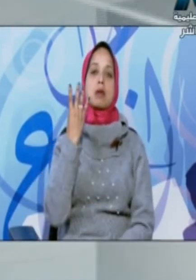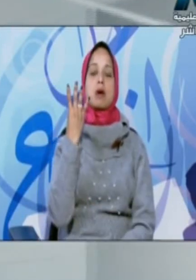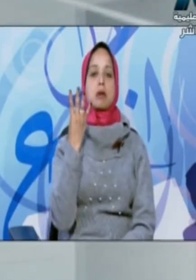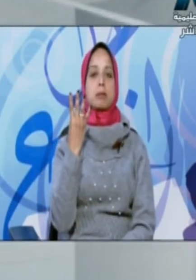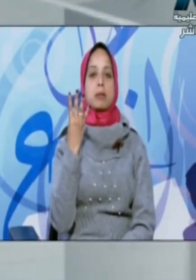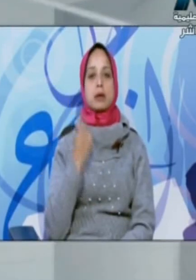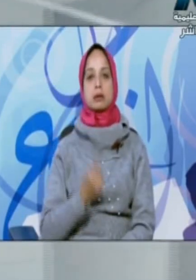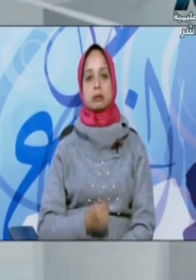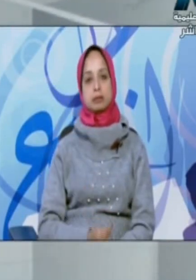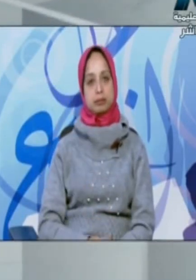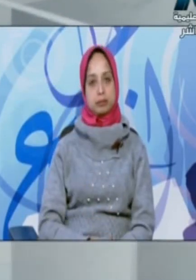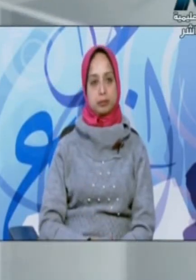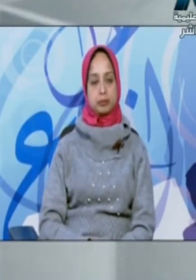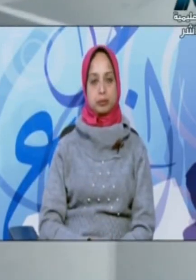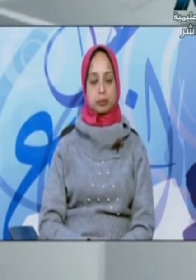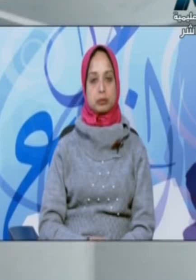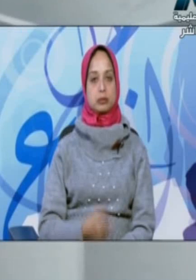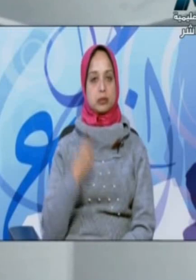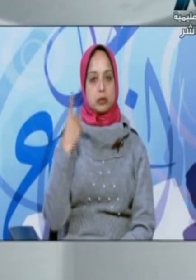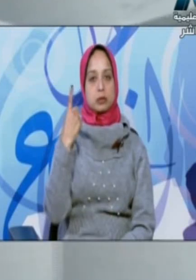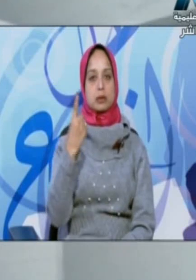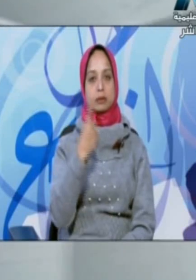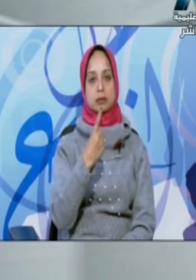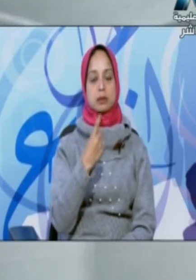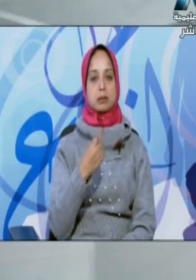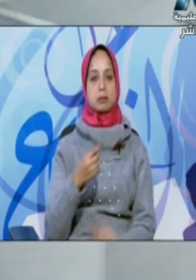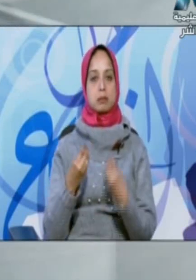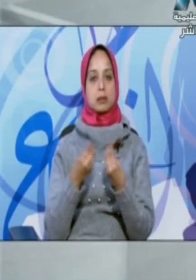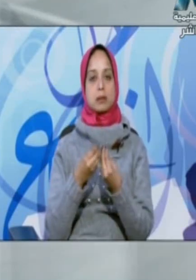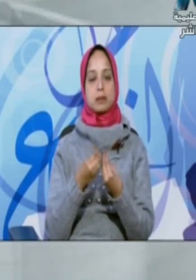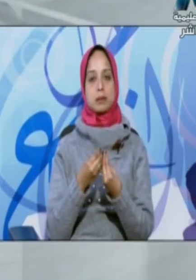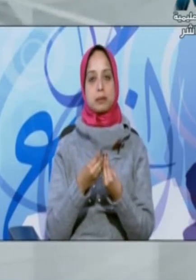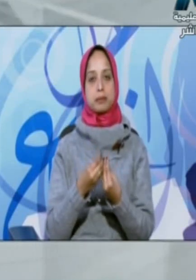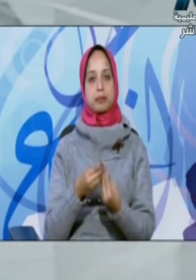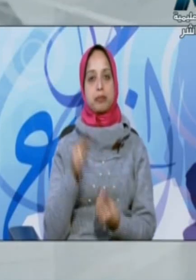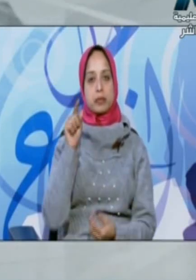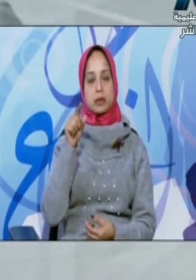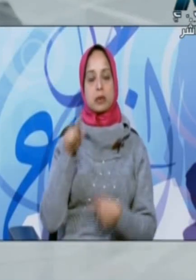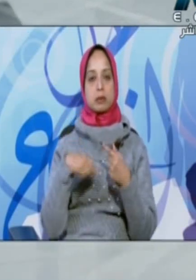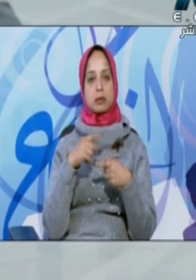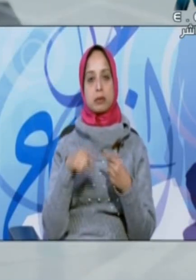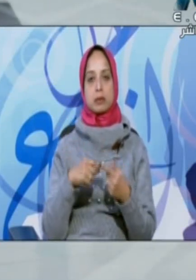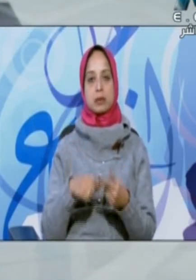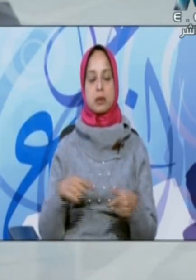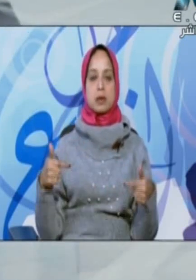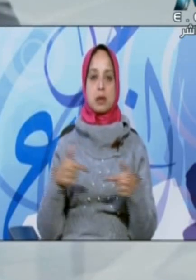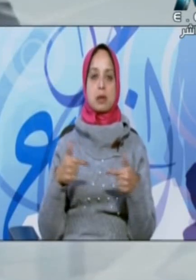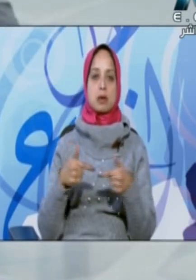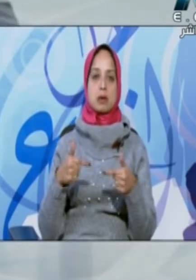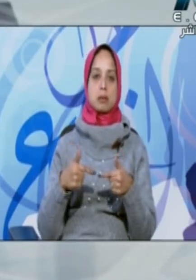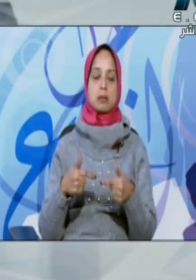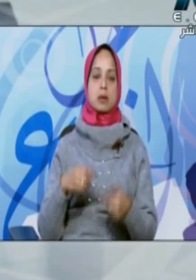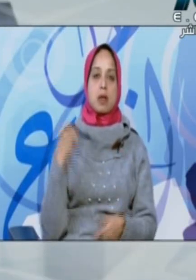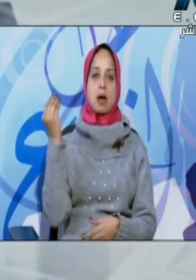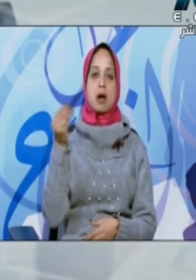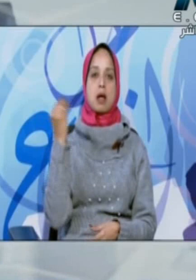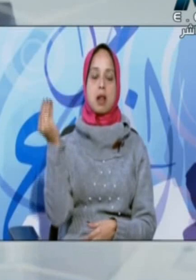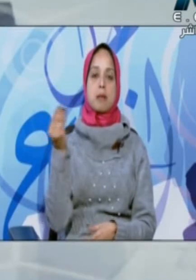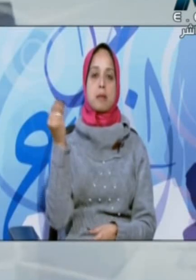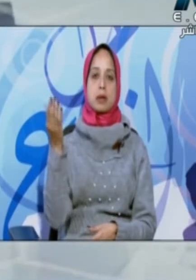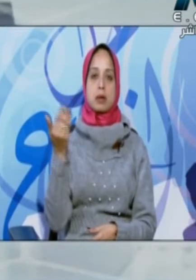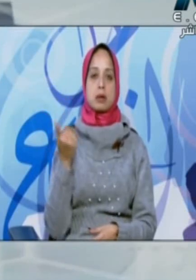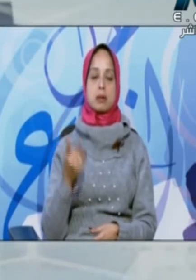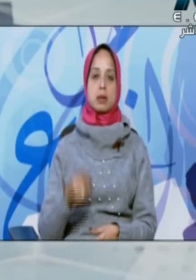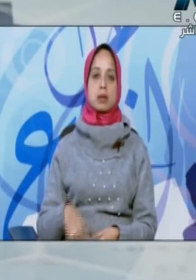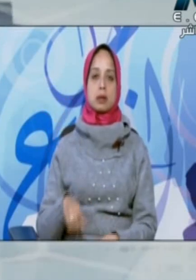الاربعه. واحده واحده بقى كده معايا. انت قلت دلوقتي عندي الحرب العالميه قربت، ايطاليا احتلت